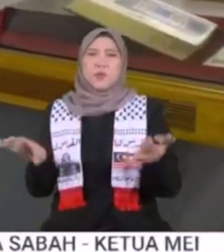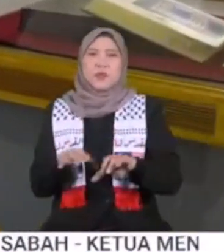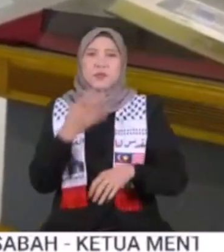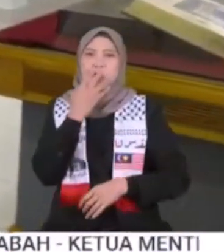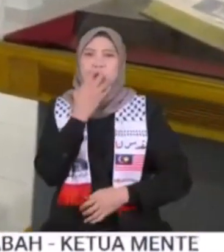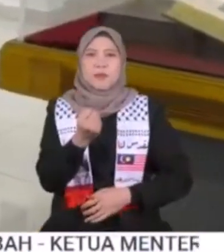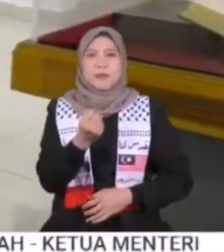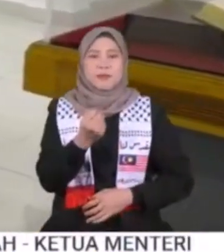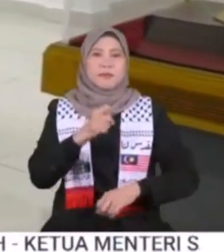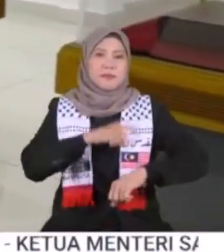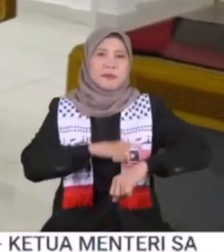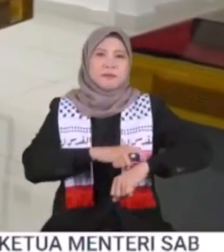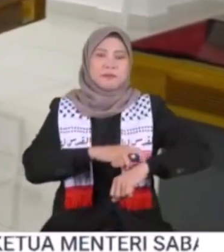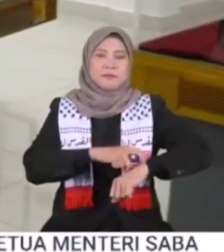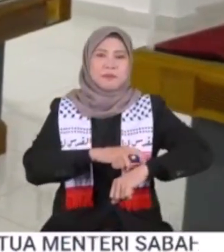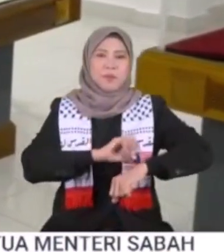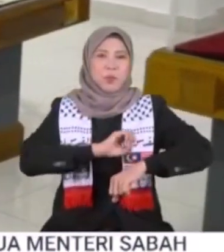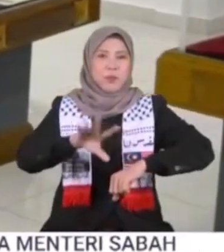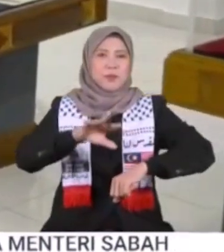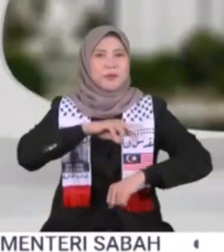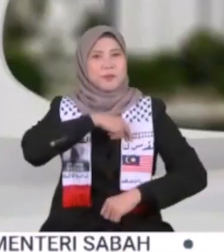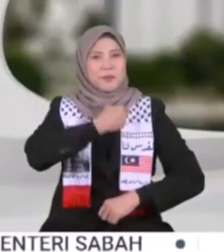sia-sia.